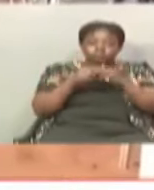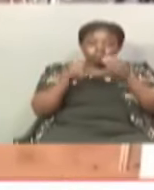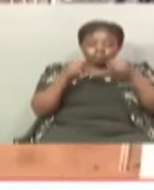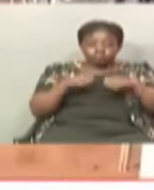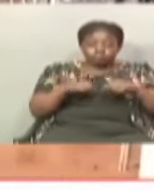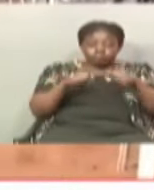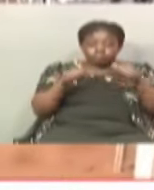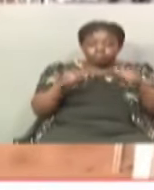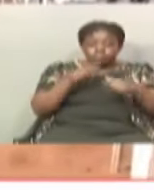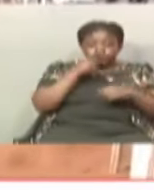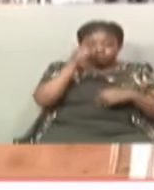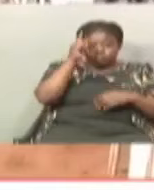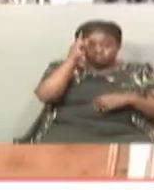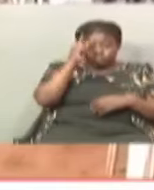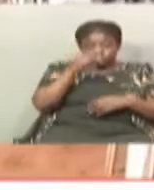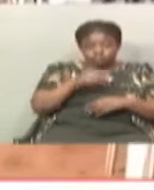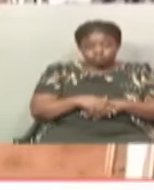abazaire